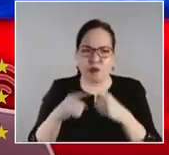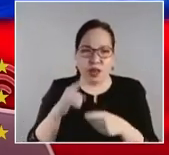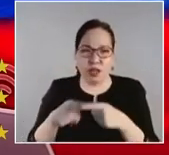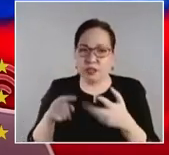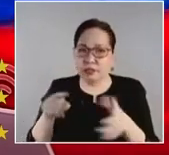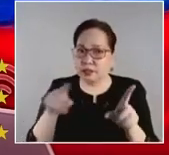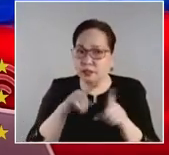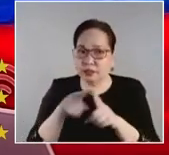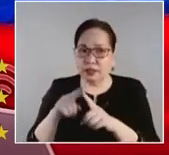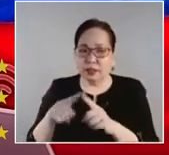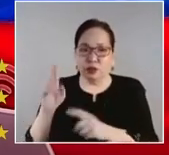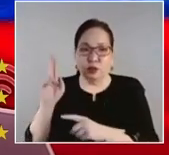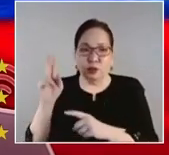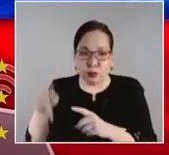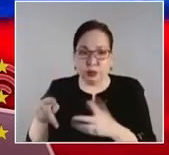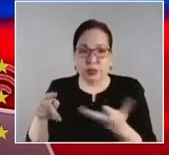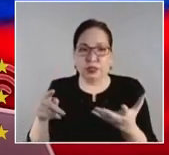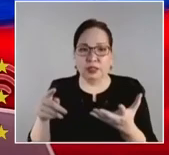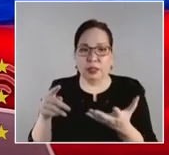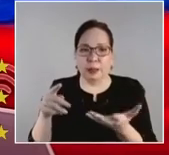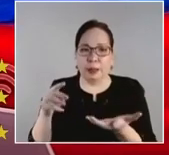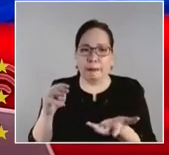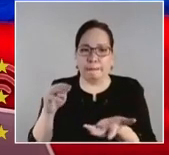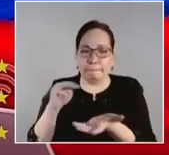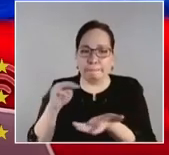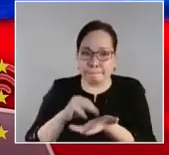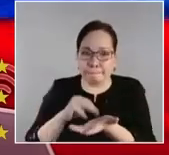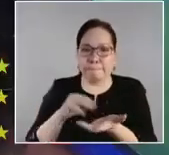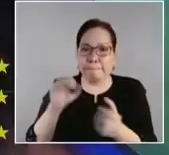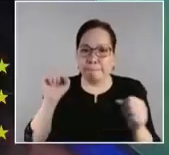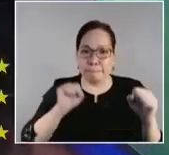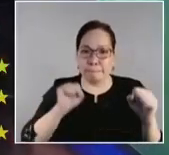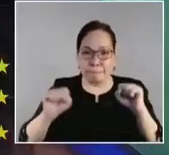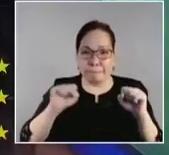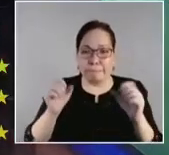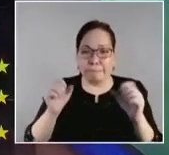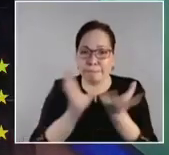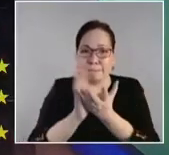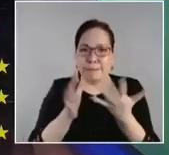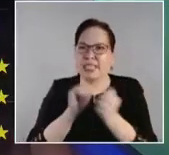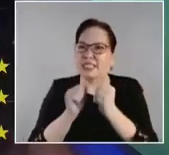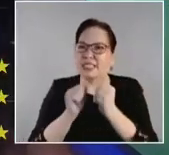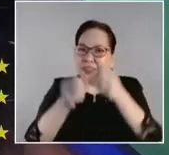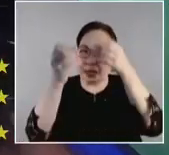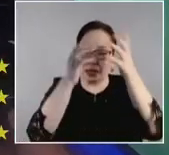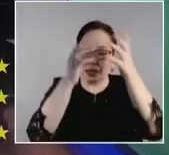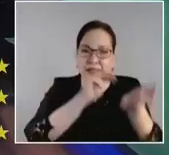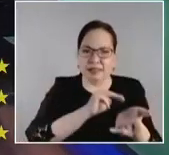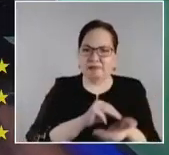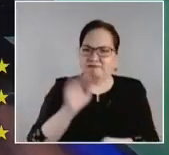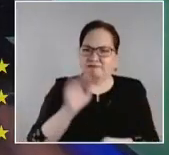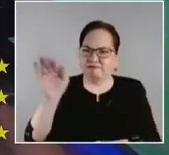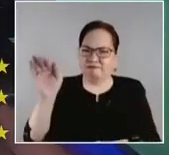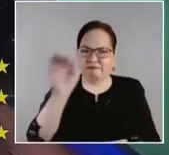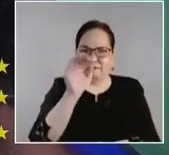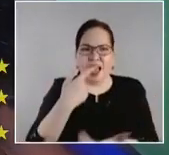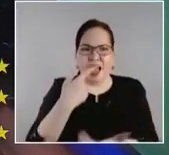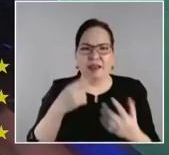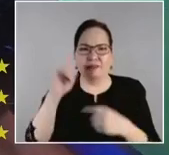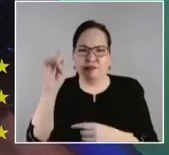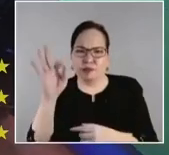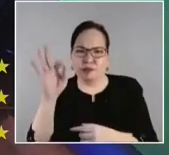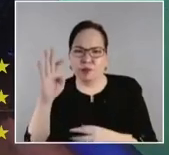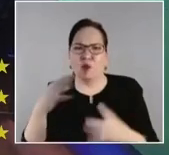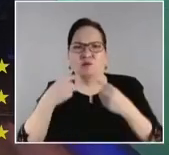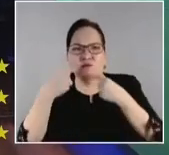sa UP Medical and Scientific Community. I was warning, I was shouting out loud in my FB account, no? Na